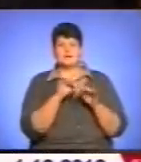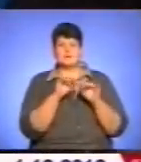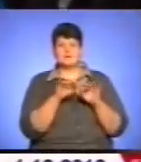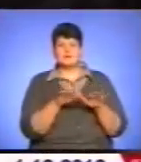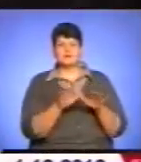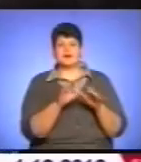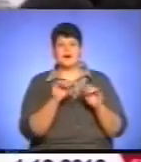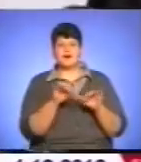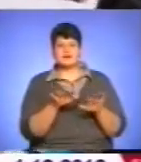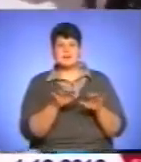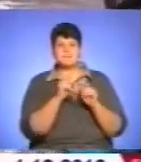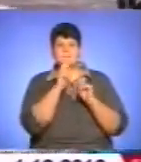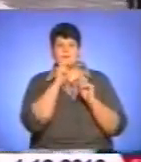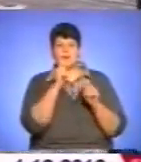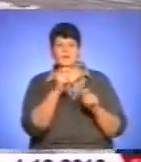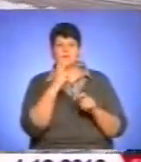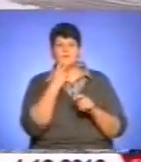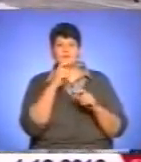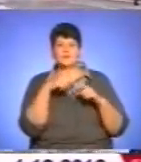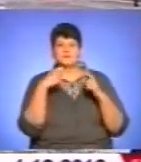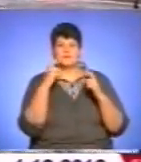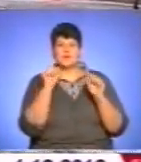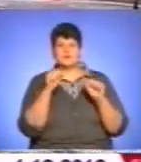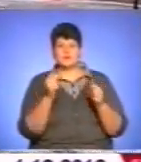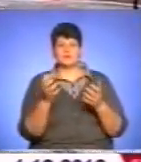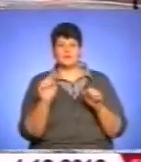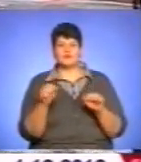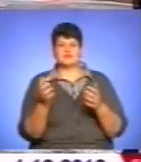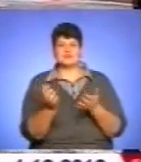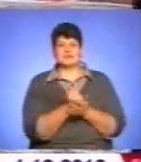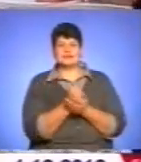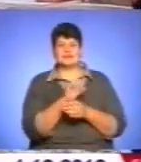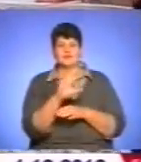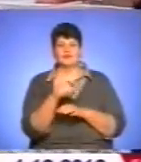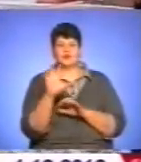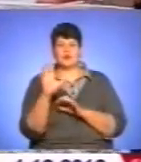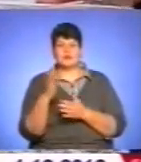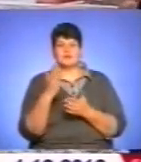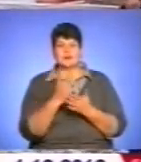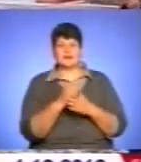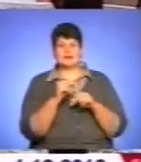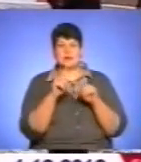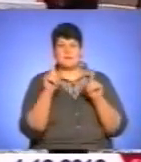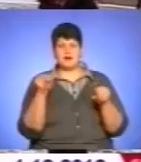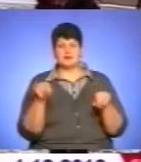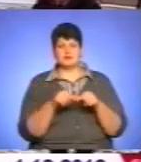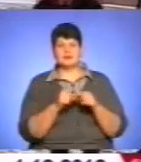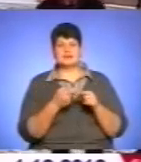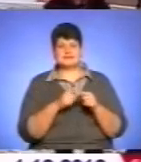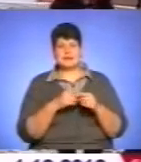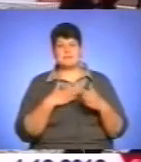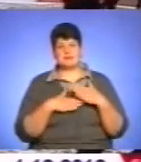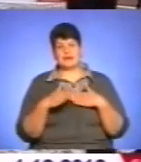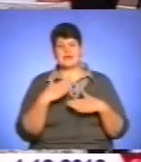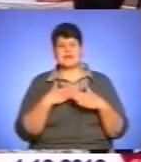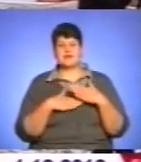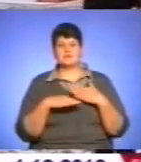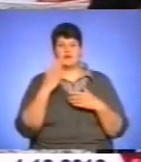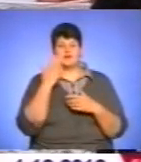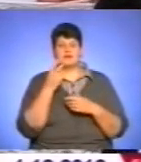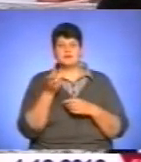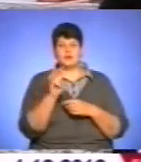видаємо цим людям і потім вони зможуть знайти свої фотографії по посиланню, які знаходяться на банері нашому. Так, це приємно, коли